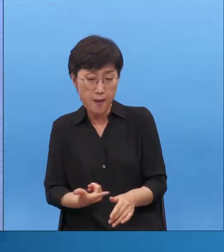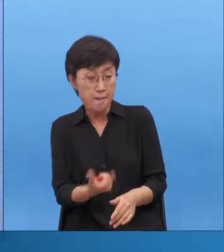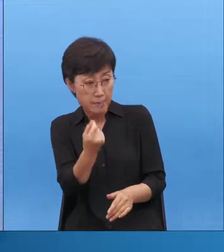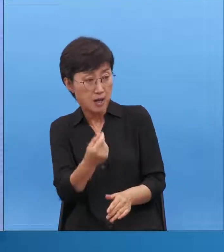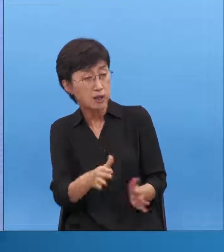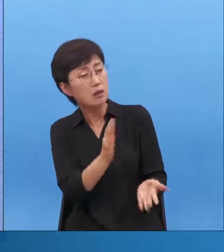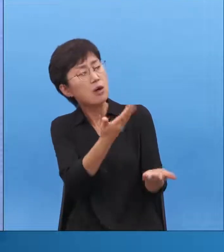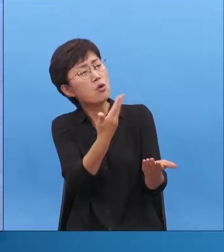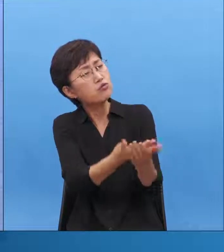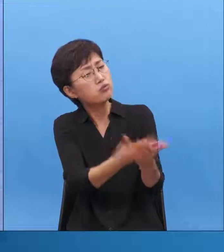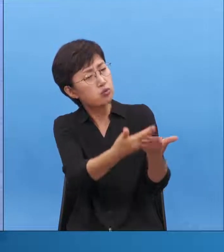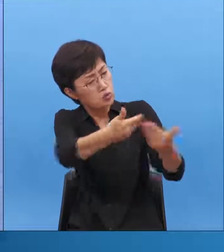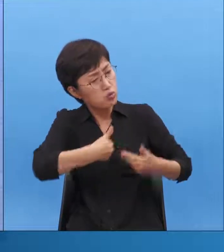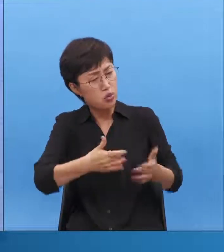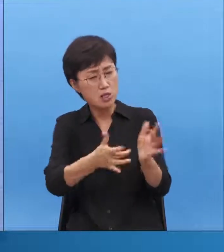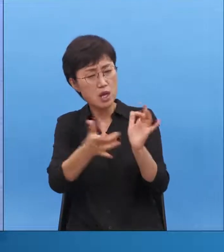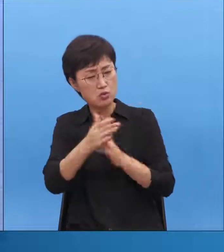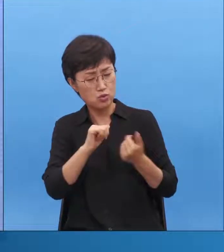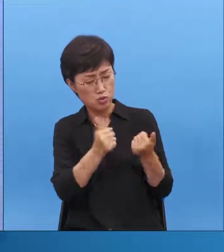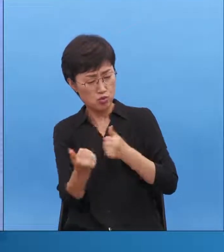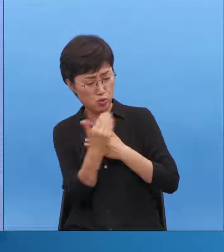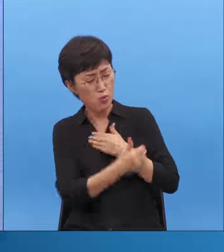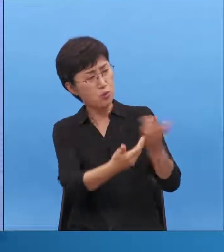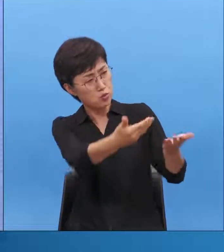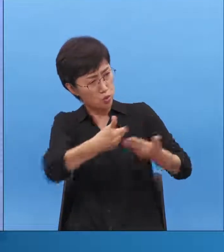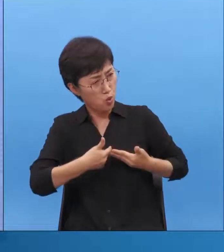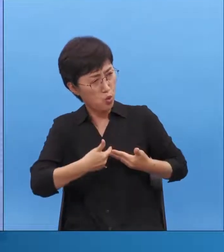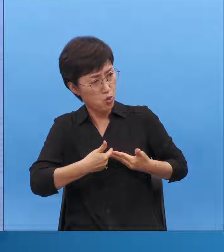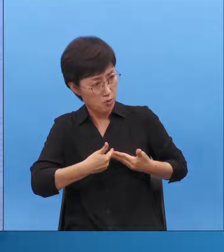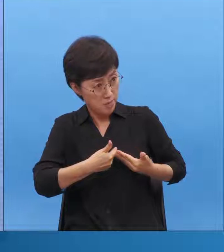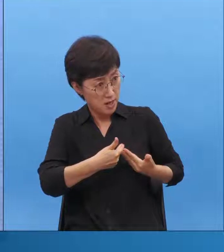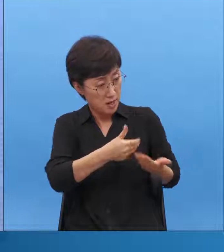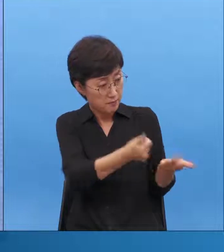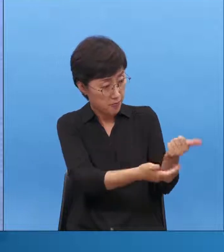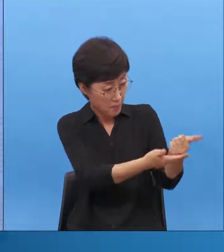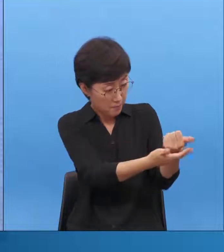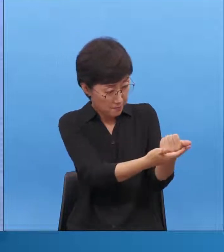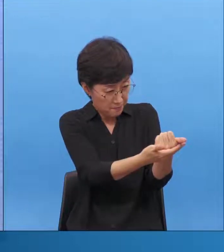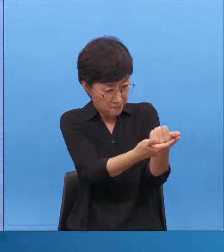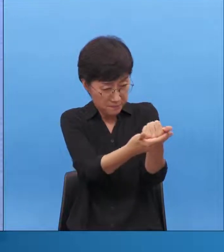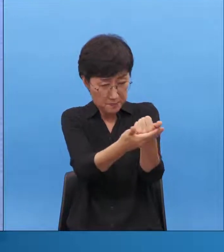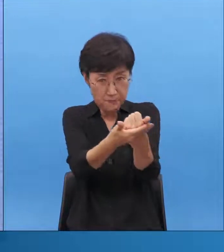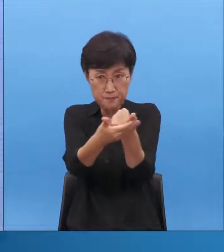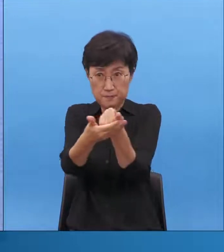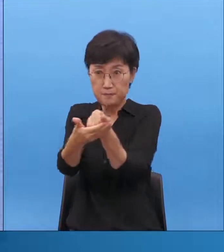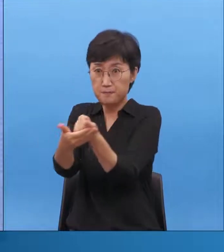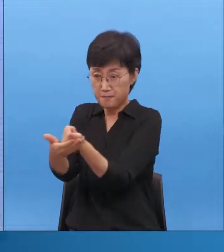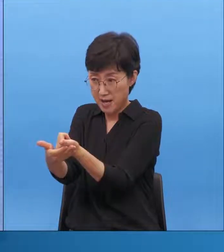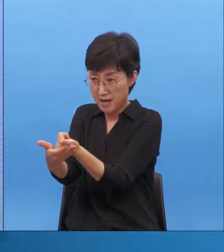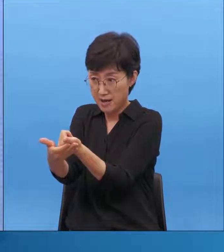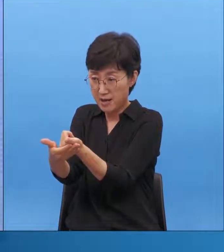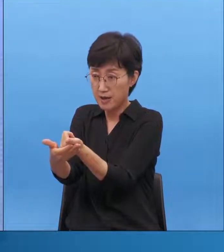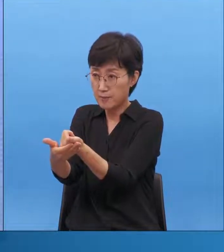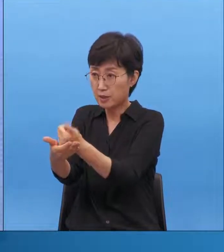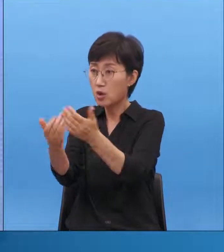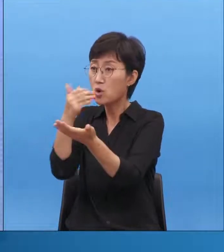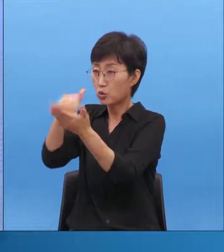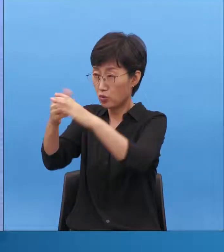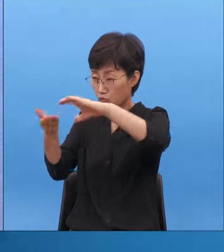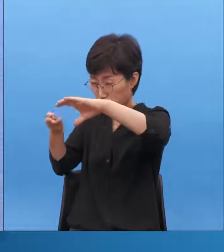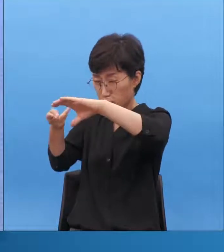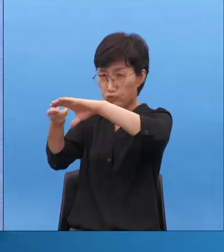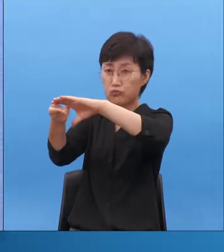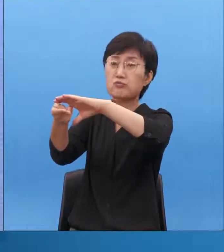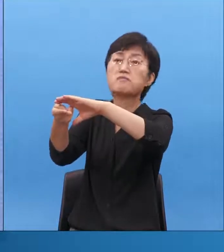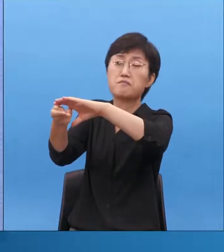예수님을 자기가 들어가야 될 무덤에 장사한 겁니다. And he buries the corpse of Jesus in a tomb that was ready for him.